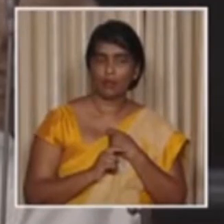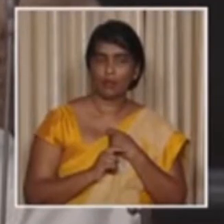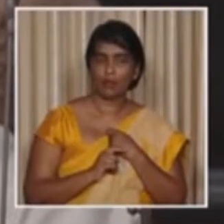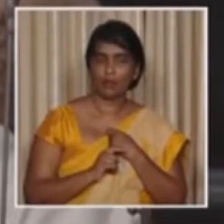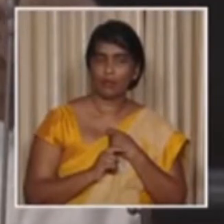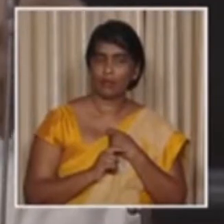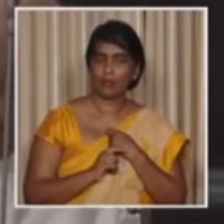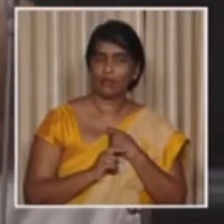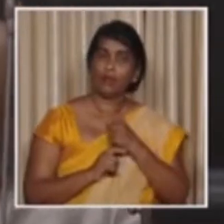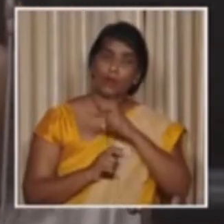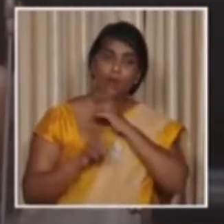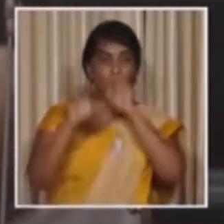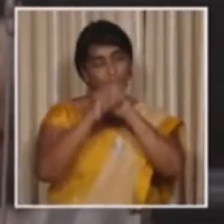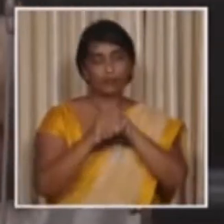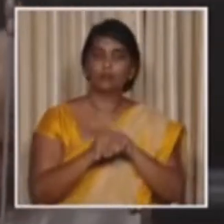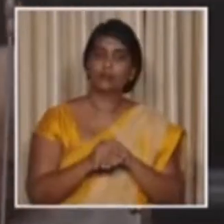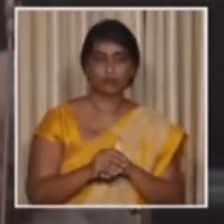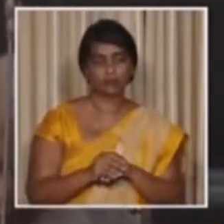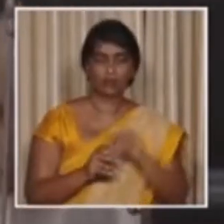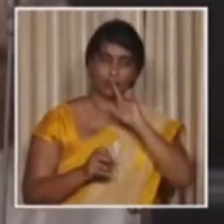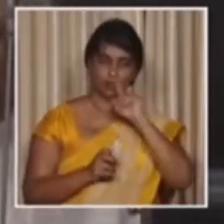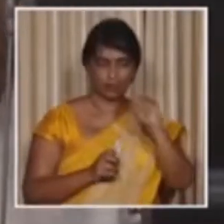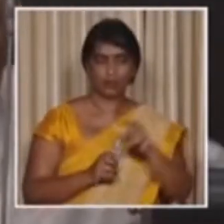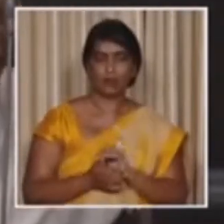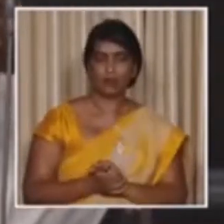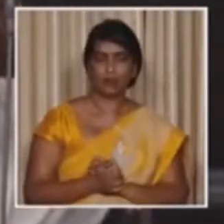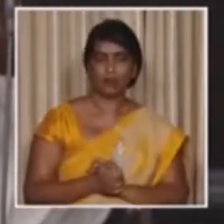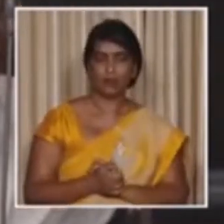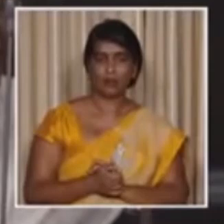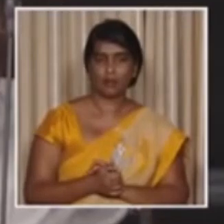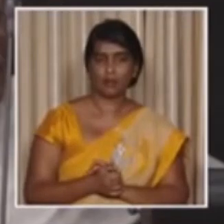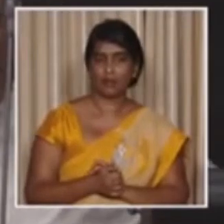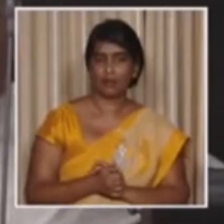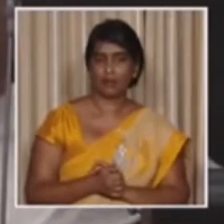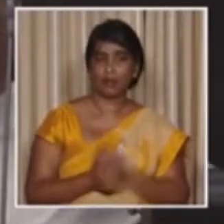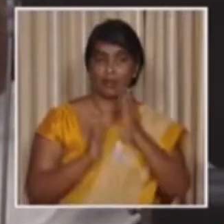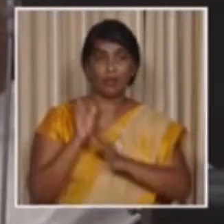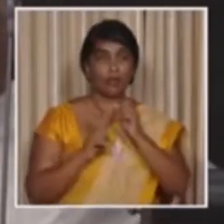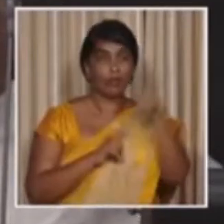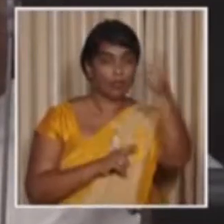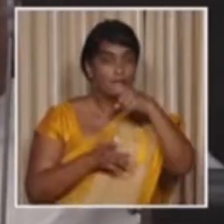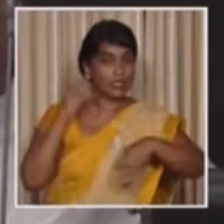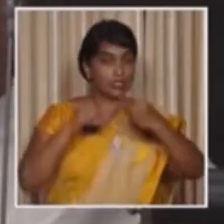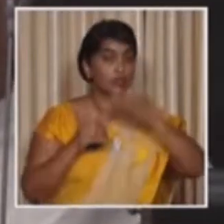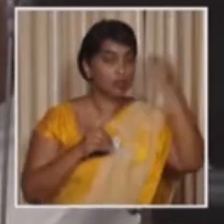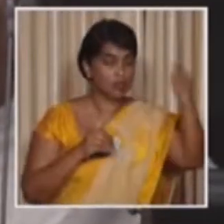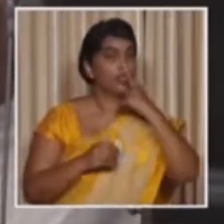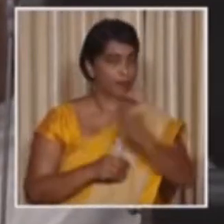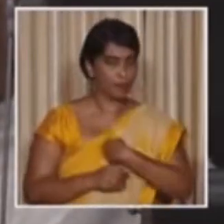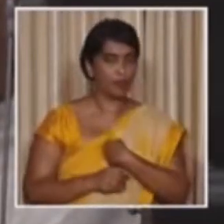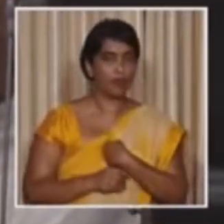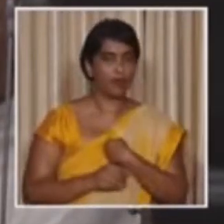ගෙනිච්චොත් මං එදාට ඇවිල්ලා ඒක කතා කරන්න. මේ අනික මම මේ මන්ත්‍රීතුමන්ල කිව්වා ඡන්දෙ කල් දාන්න කියලා.